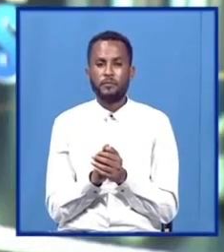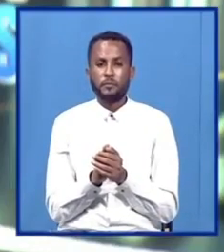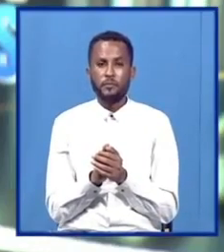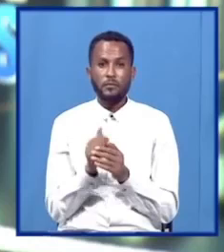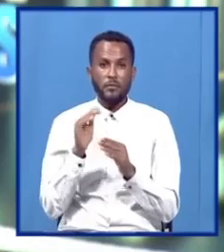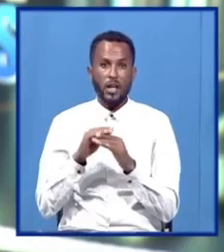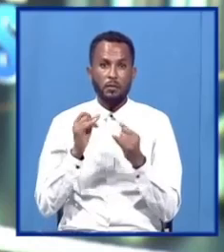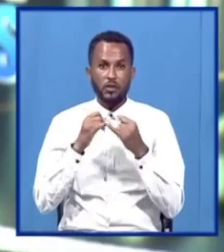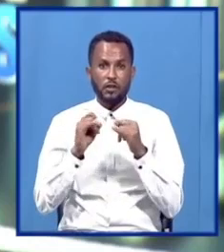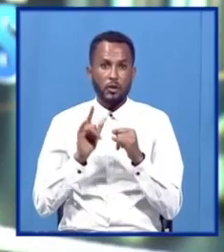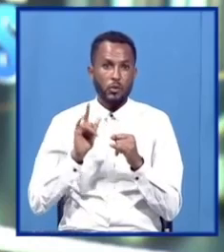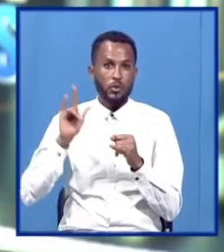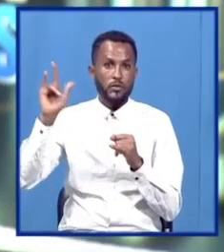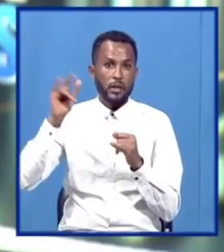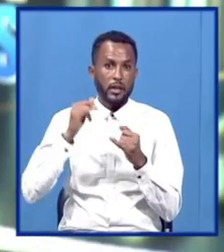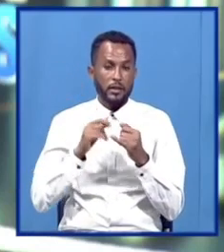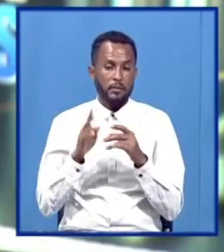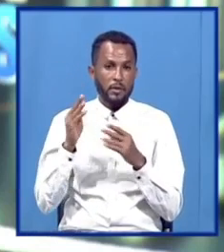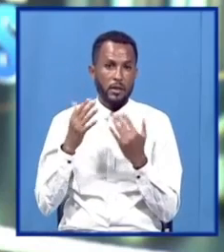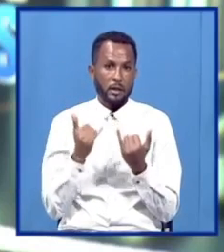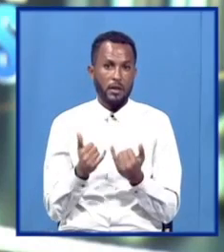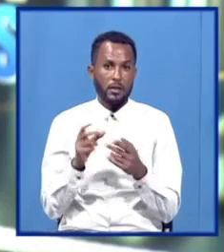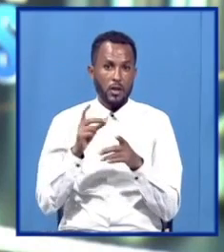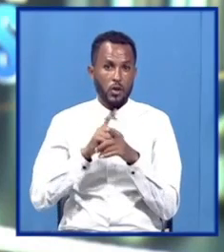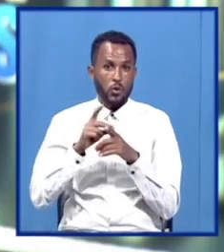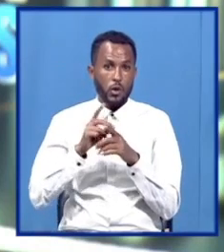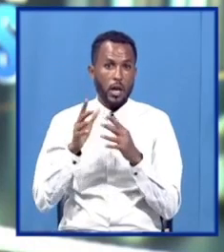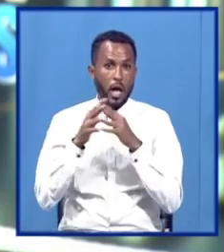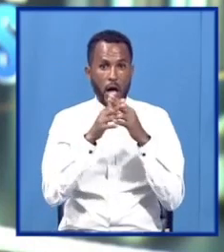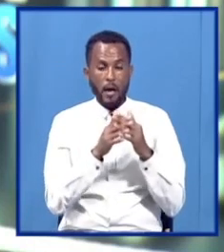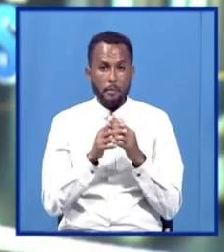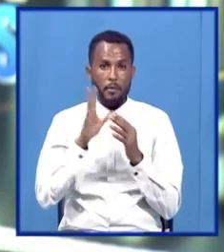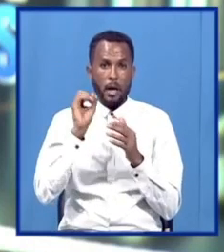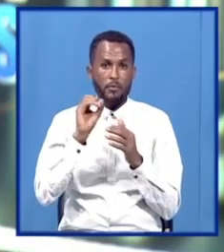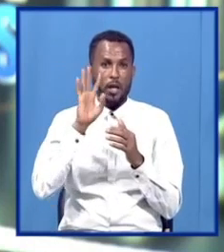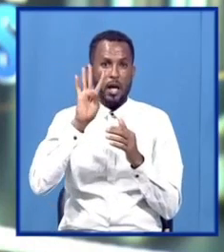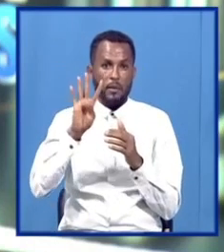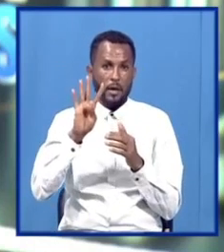ناب شرف وصاي كنسغر كلنا دما 1 دولار امريكا ب